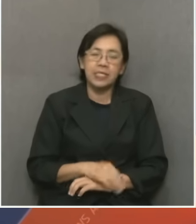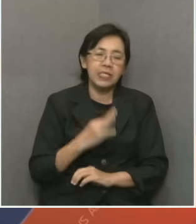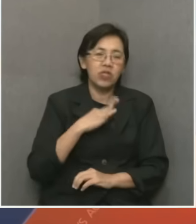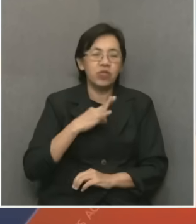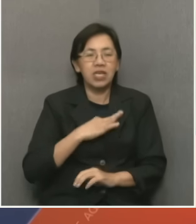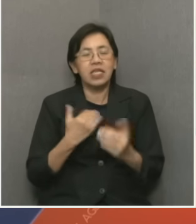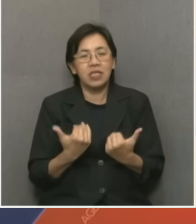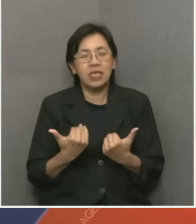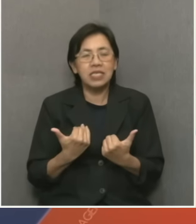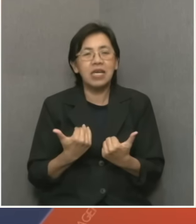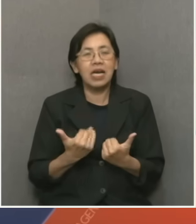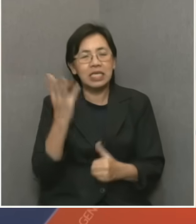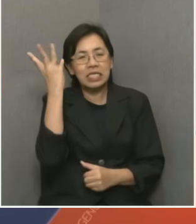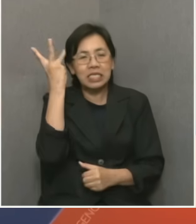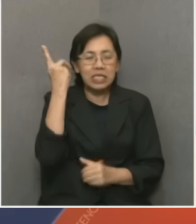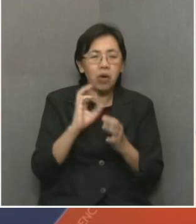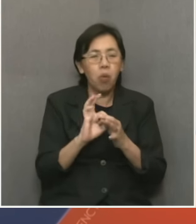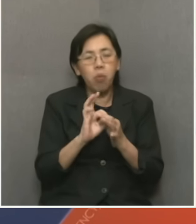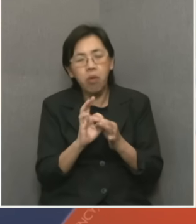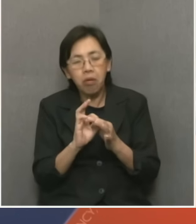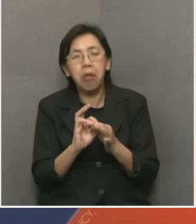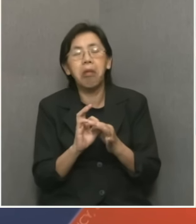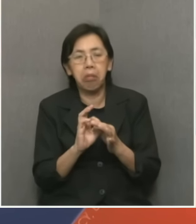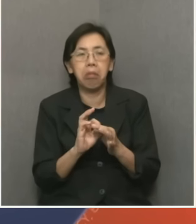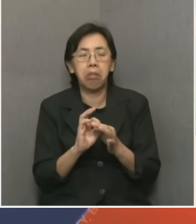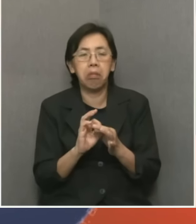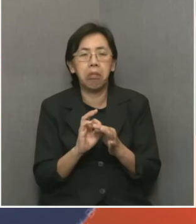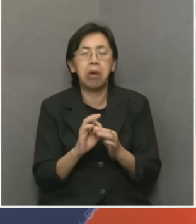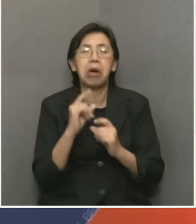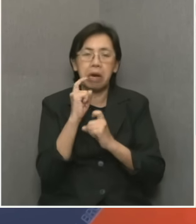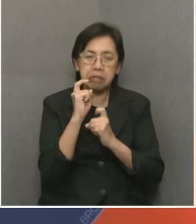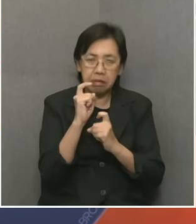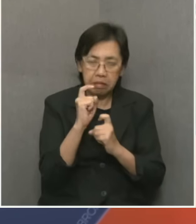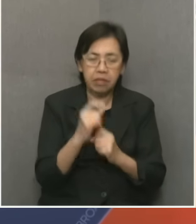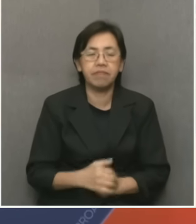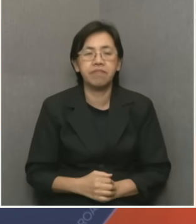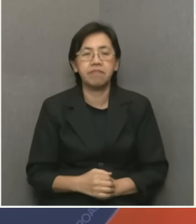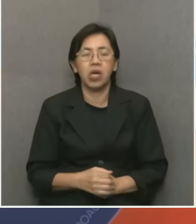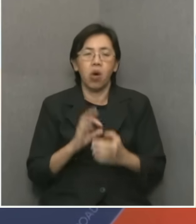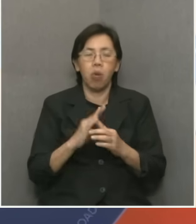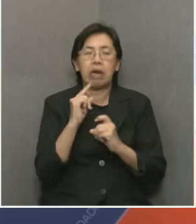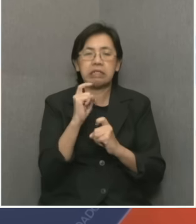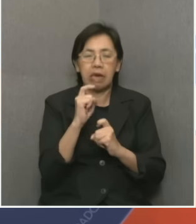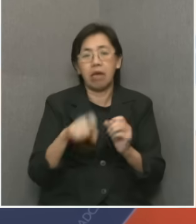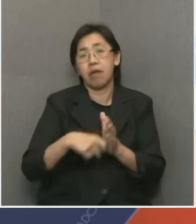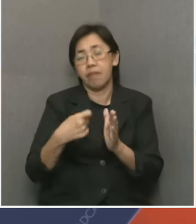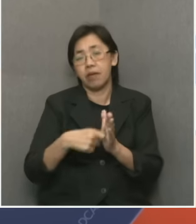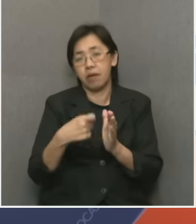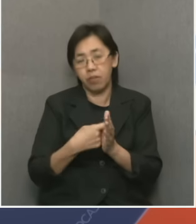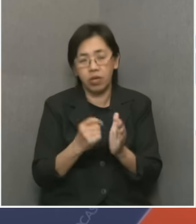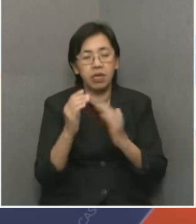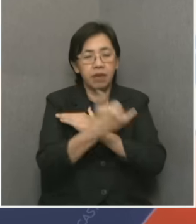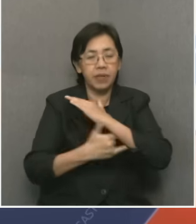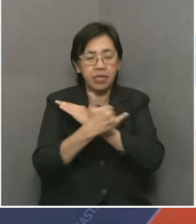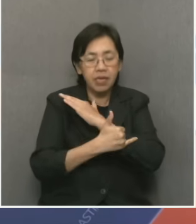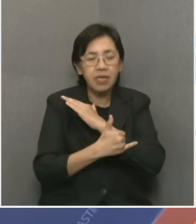อนนี้กำลังวิตกกังวลว่ามันอันตรายมากนะครับนี่จึงเป็นเหตุผลที่หลายๆประเทศเนี่ย